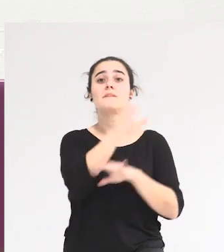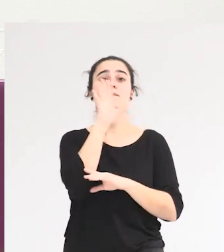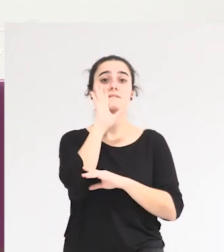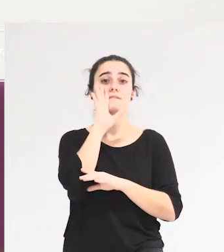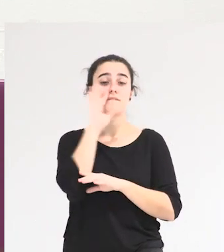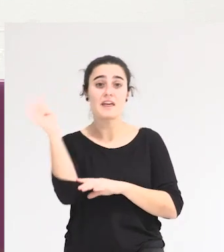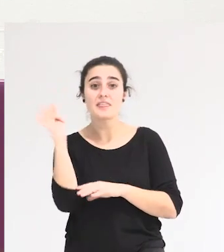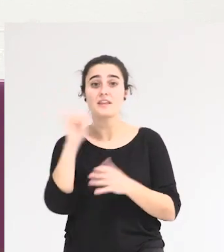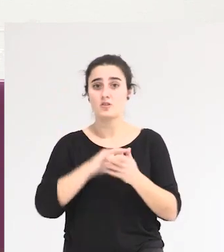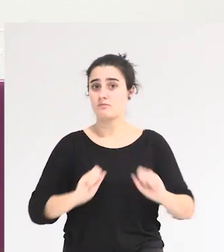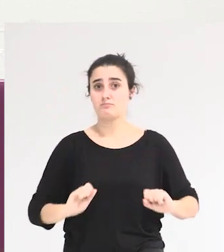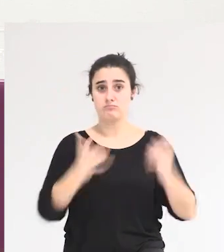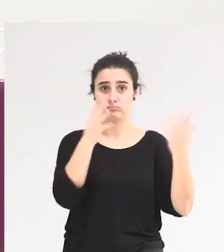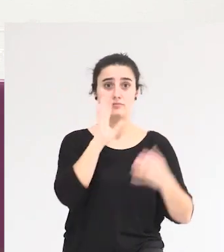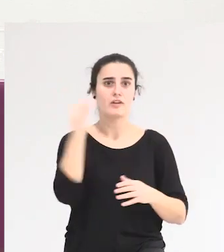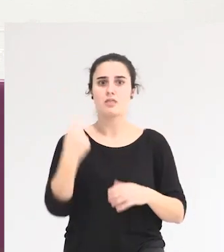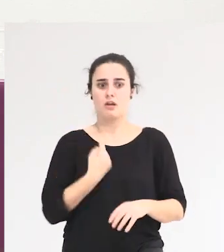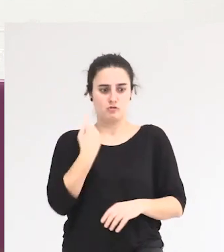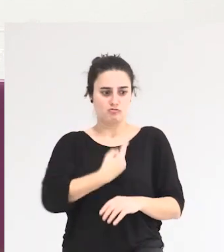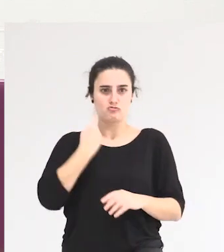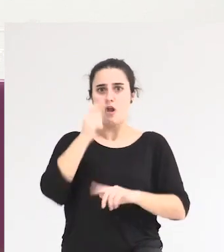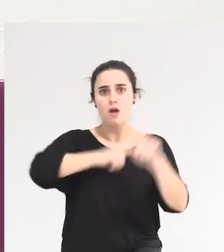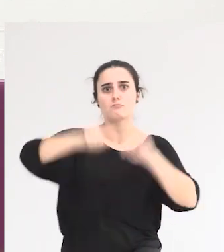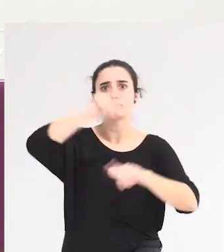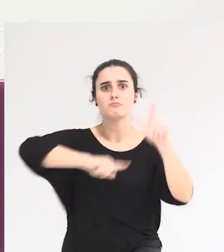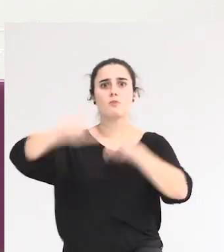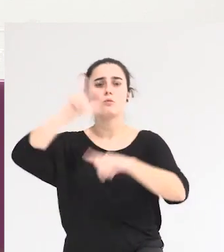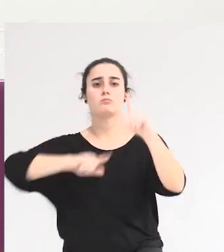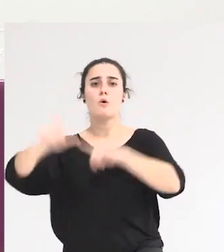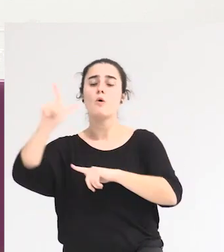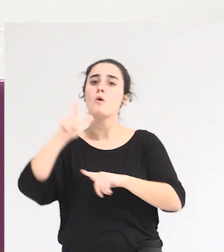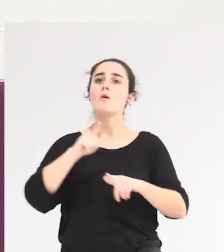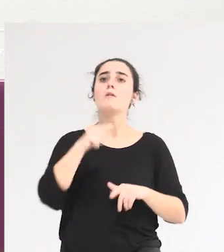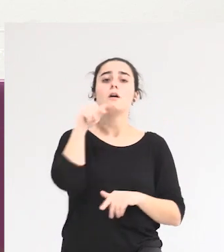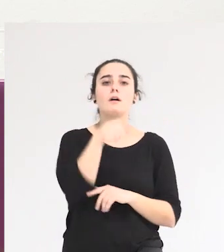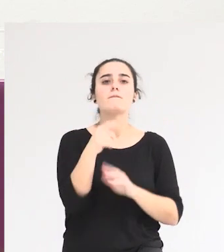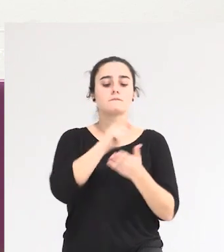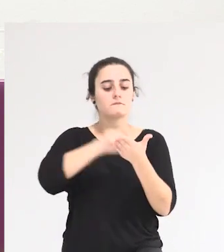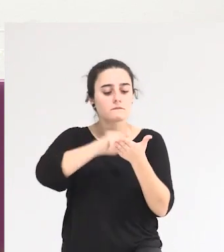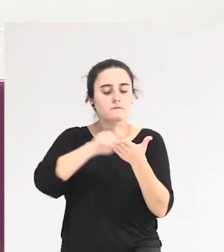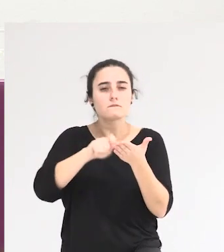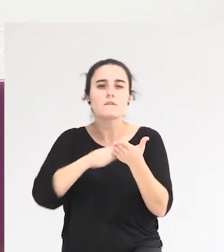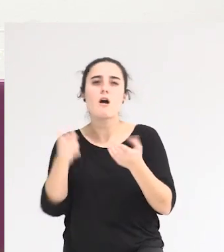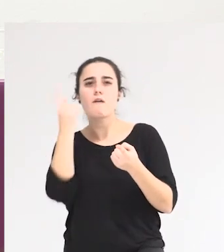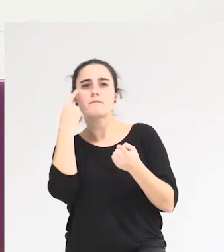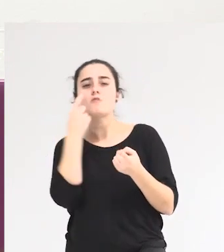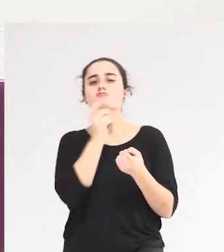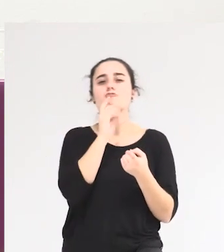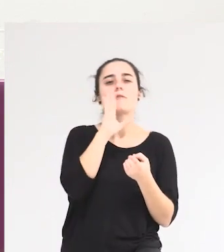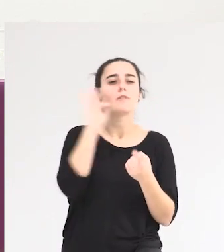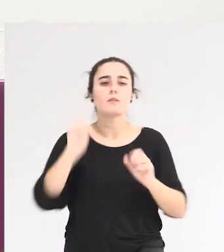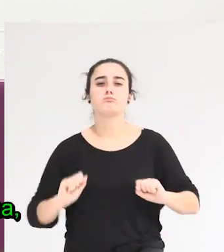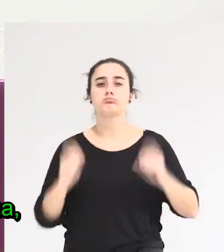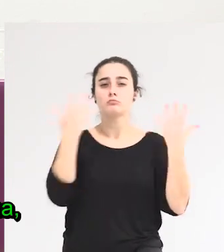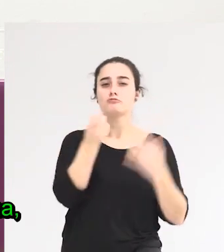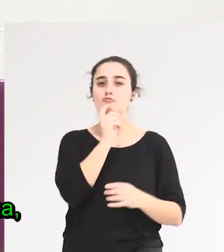Frantziako iraultza bertatik bertara ikustera bera bakarrik, ez? Bidaiatzen Inglaterratik Frantziara eta handik idatzi zituen kronikak nolakoa zen Frantziako iraultza